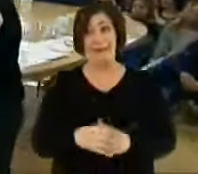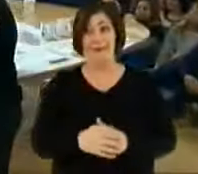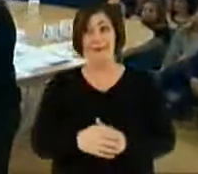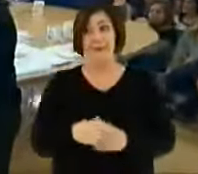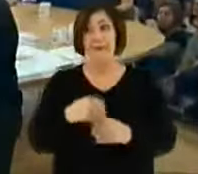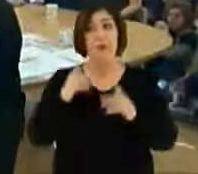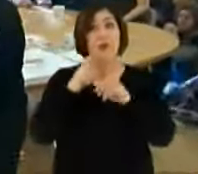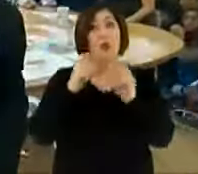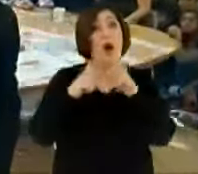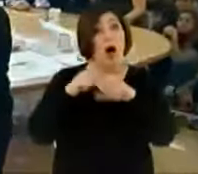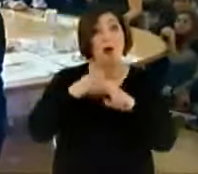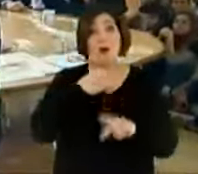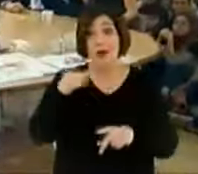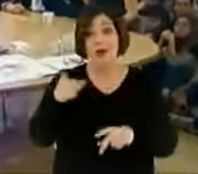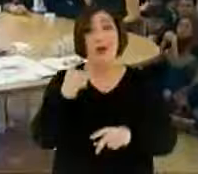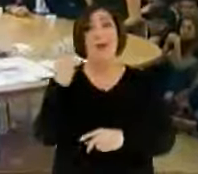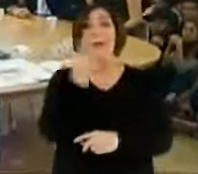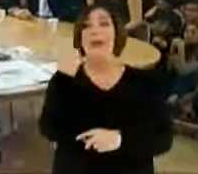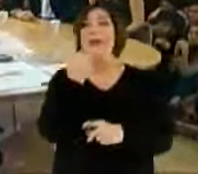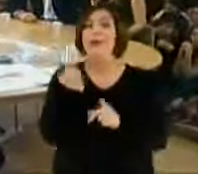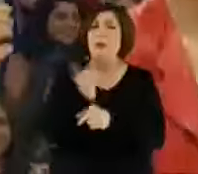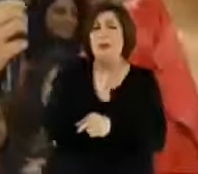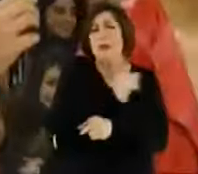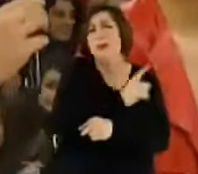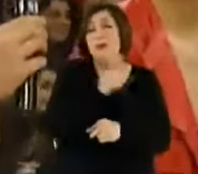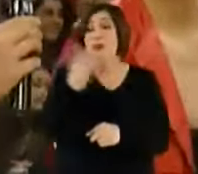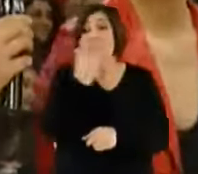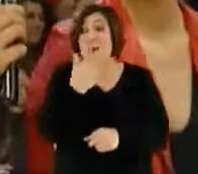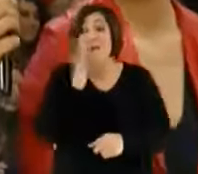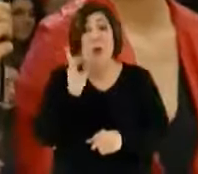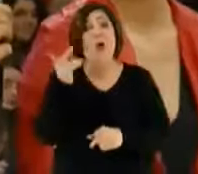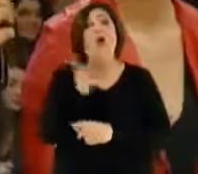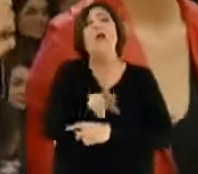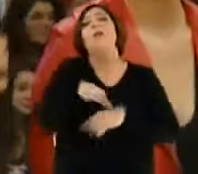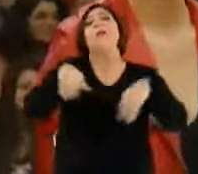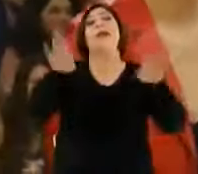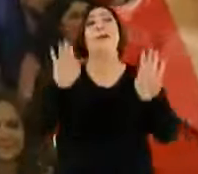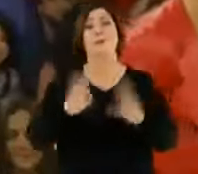istedim. Doğa lütfen al. Bir türlü. Nasıl, bu şarkıyı bilmiyor musun?